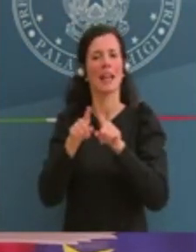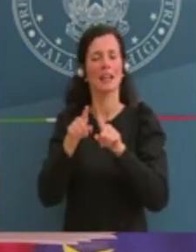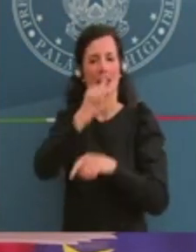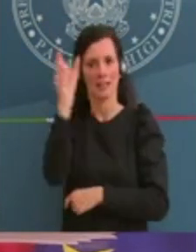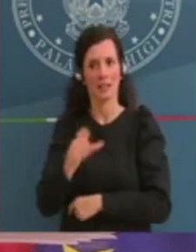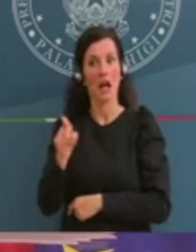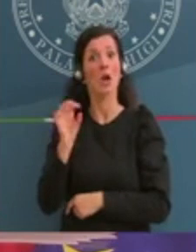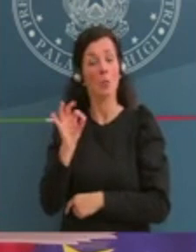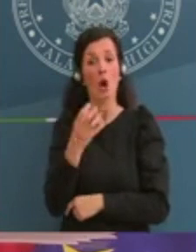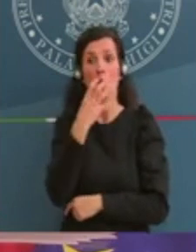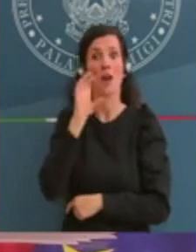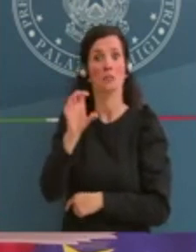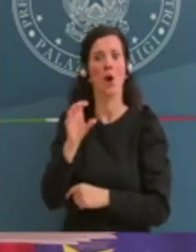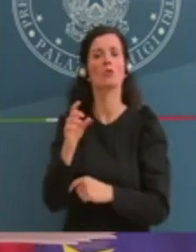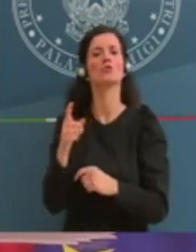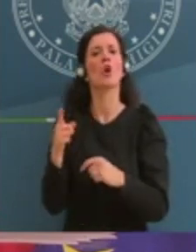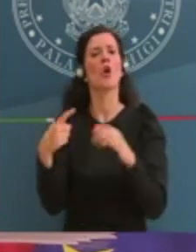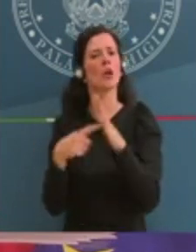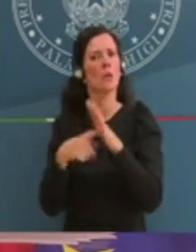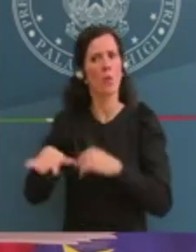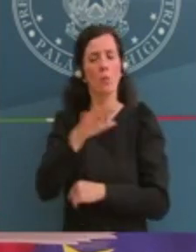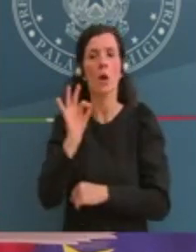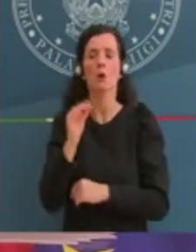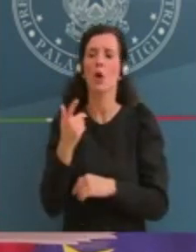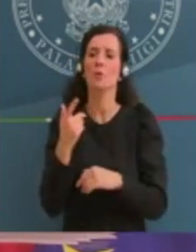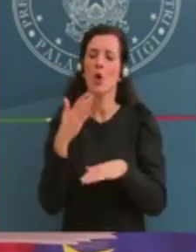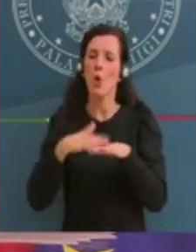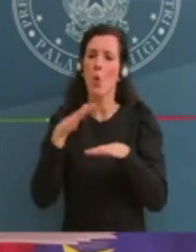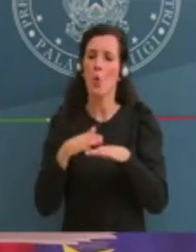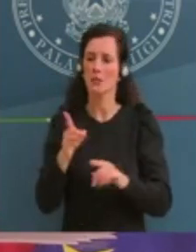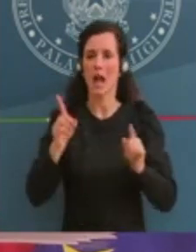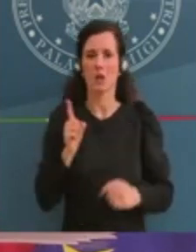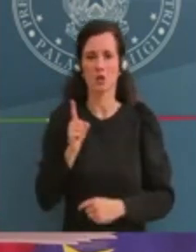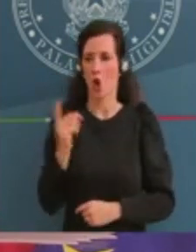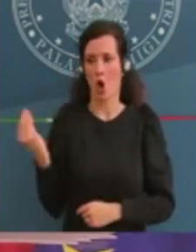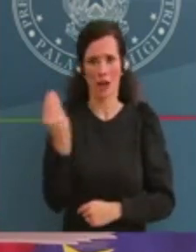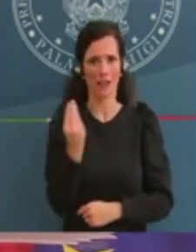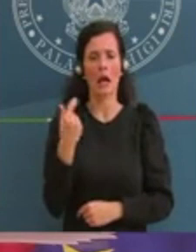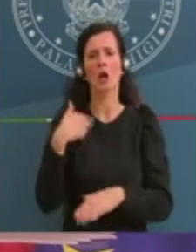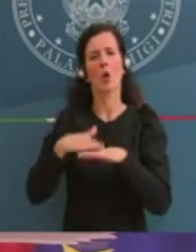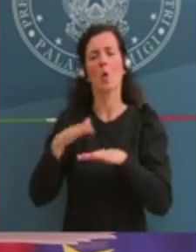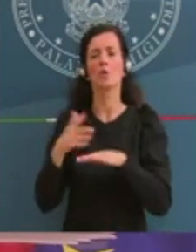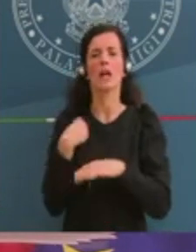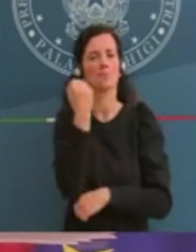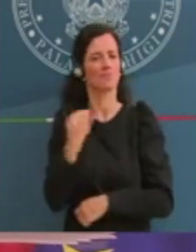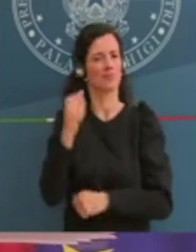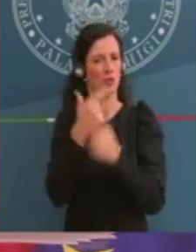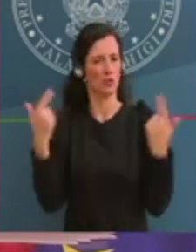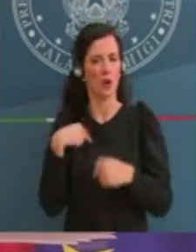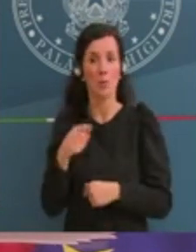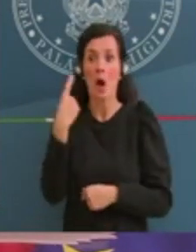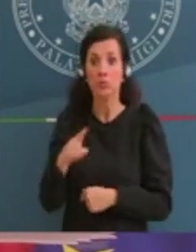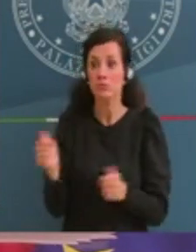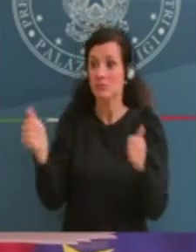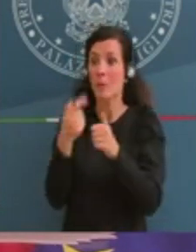questo completamente falso vorrei chiarire che la mia compagna non appreso l'auto di scorta vorrei chiarire che